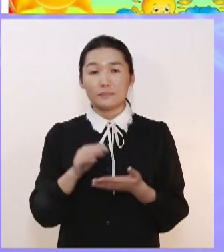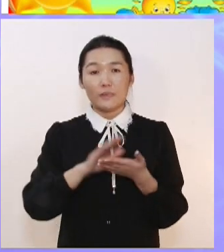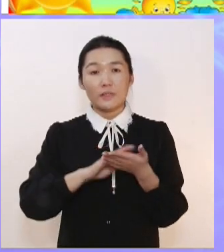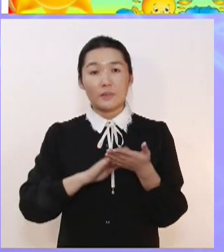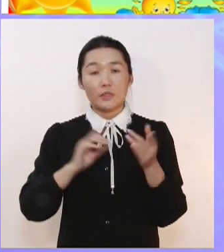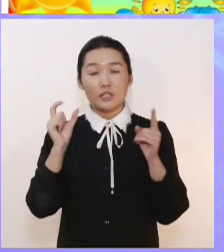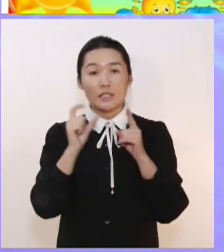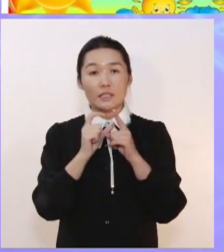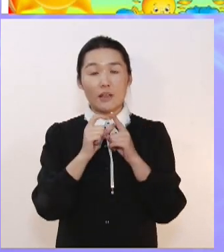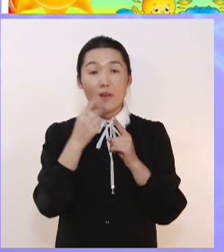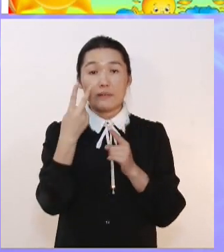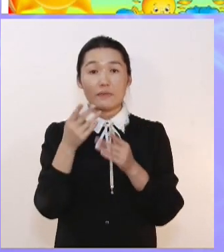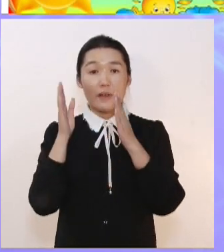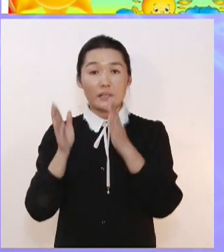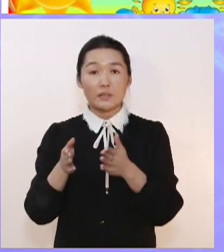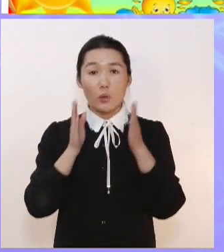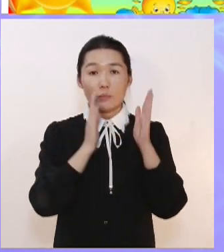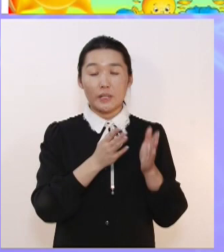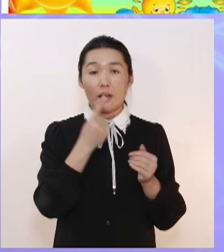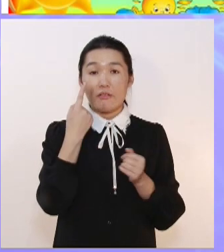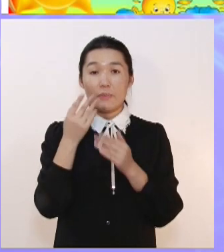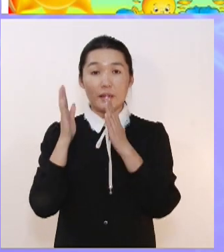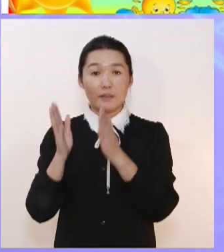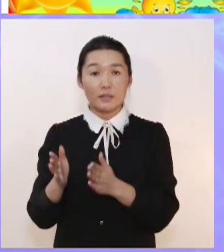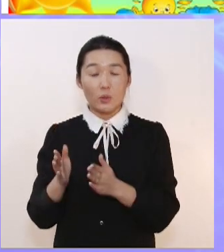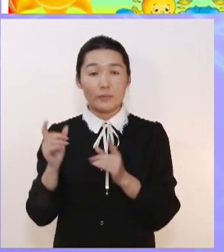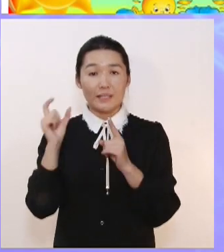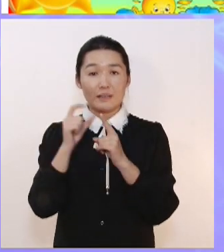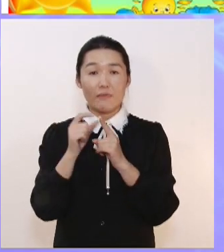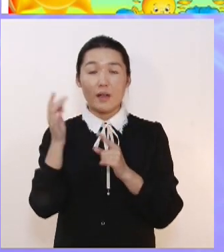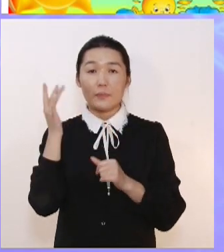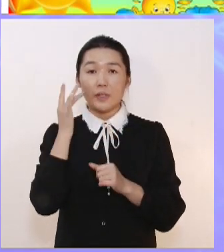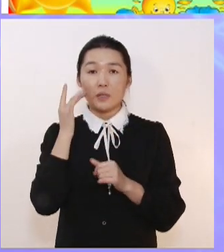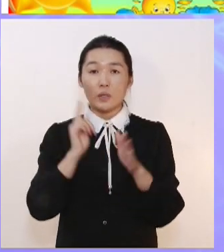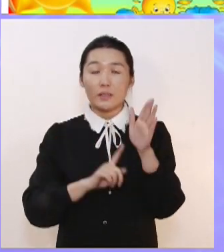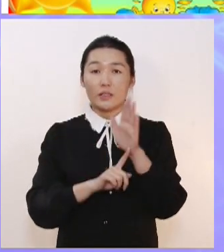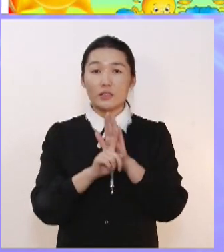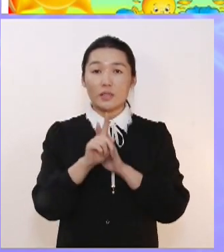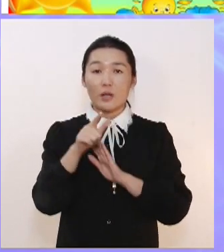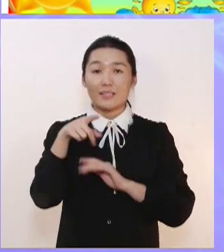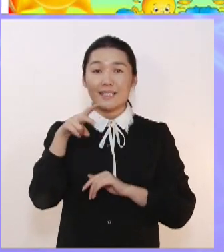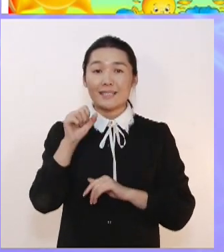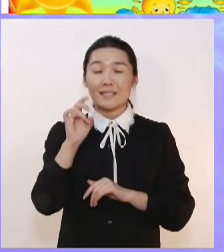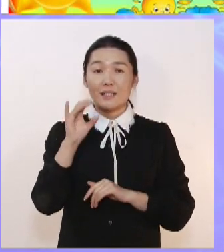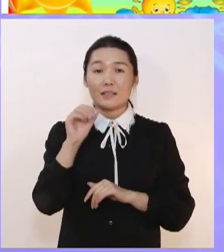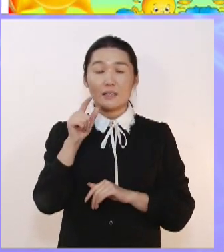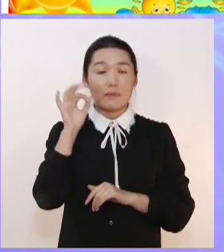Запишите слова в два столбика. В первый столбик – слова, которые начинаются с гласного